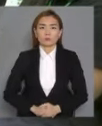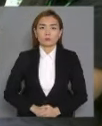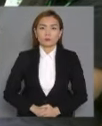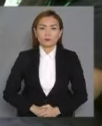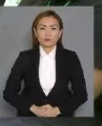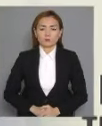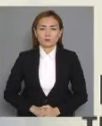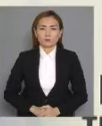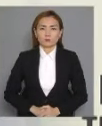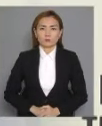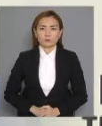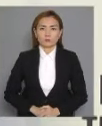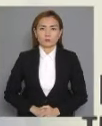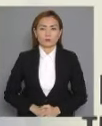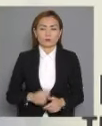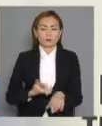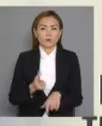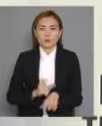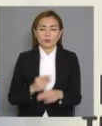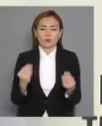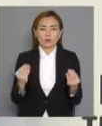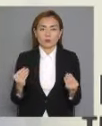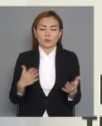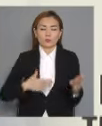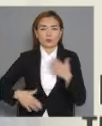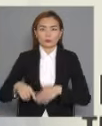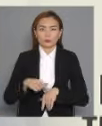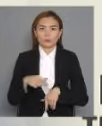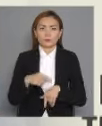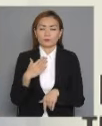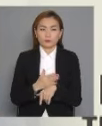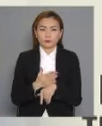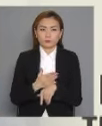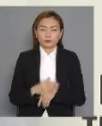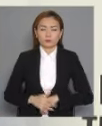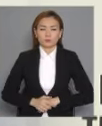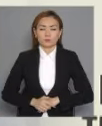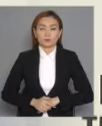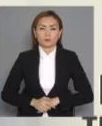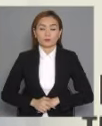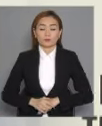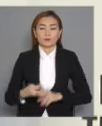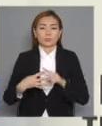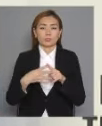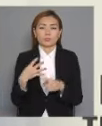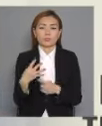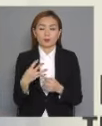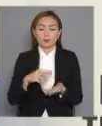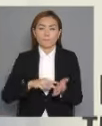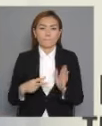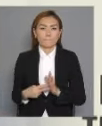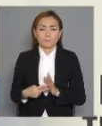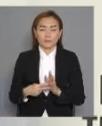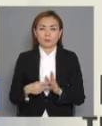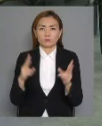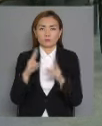Жолдарын іздеп жатты. Бұл өте қуантатын нәрсе. Жаңа төрт бағытты қарап жатыр. Да, төрт